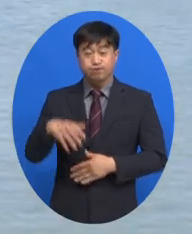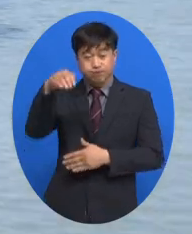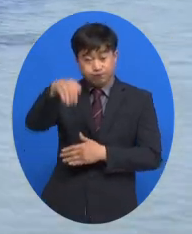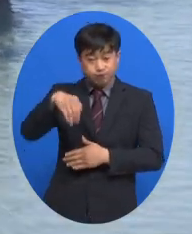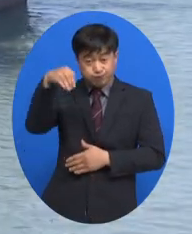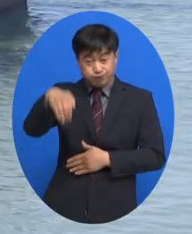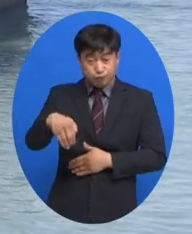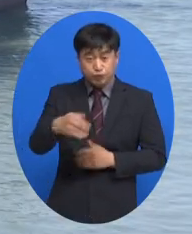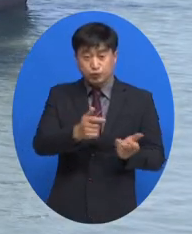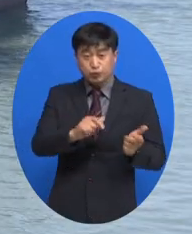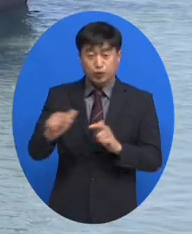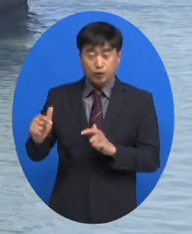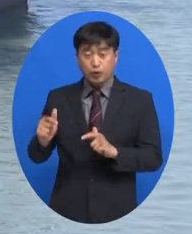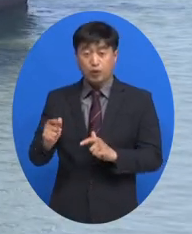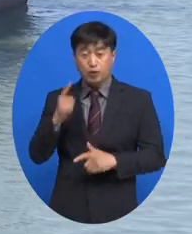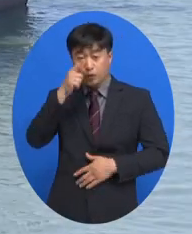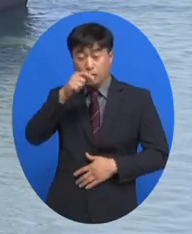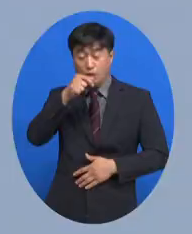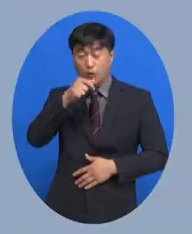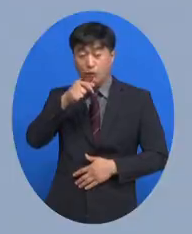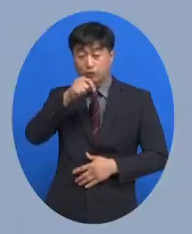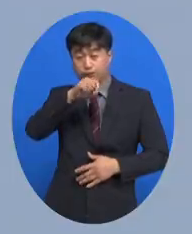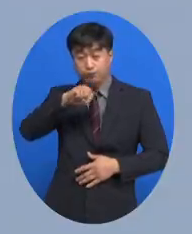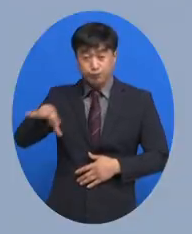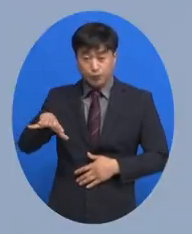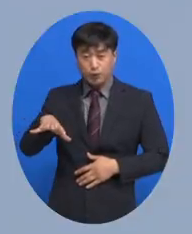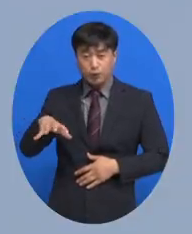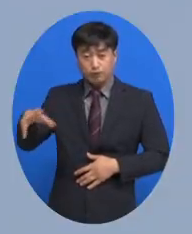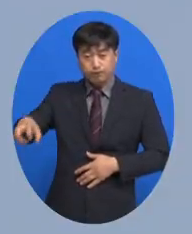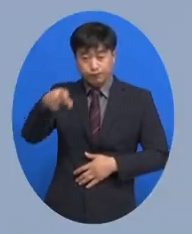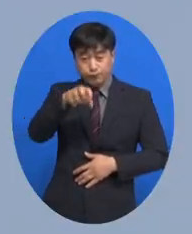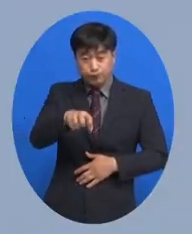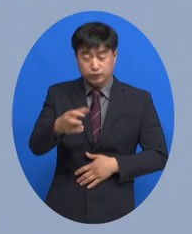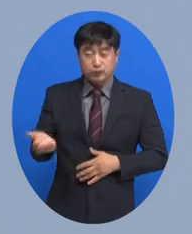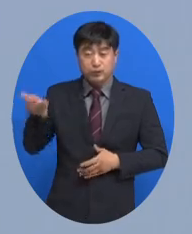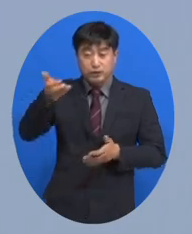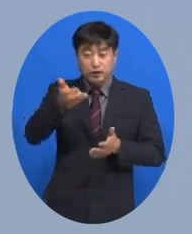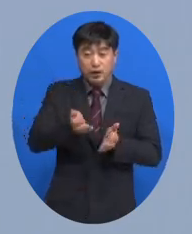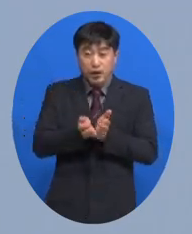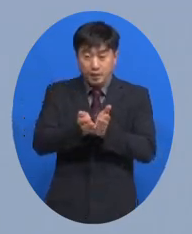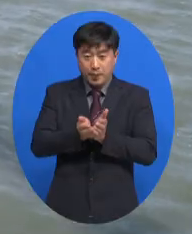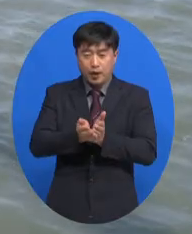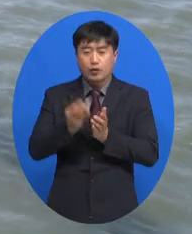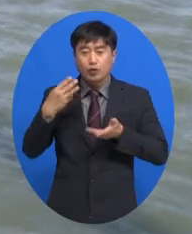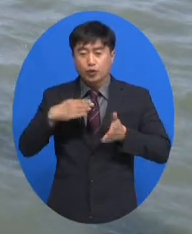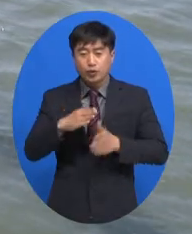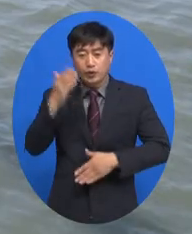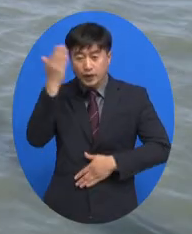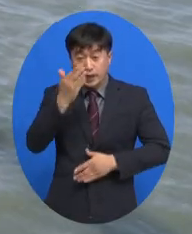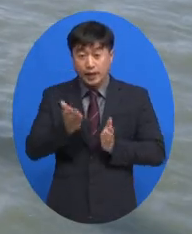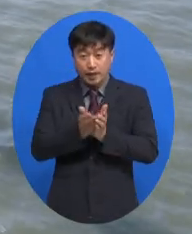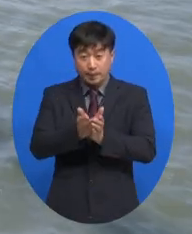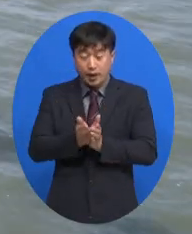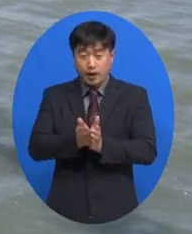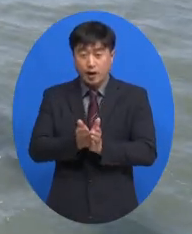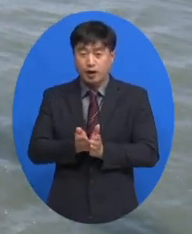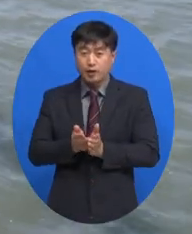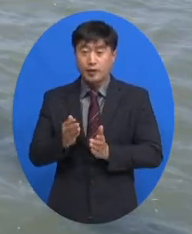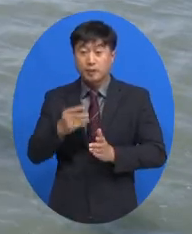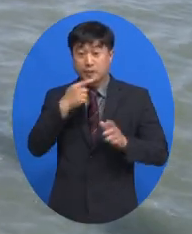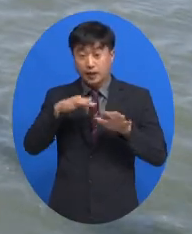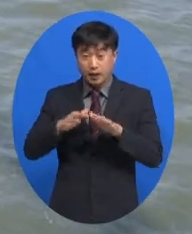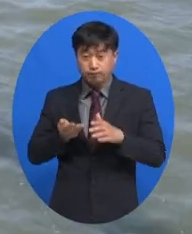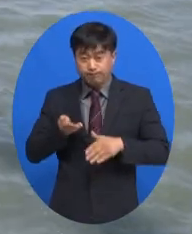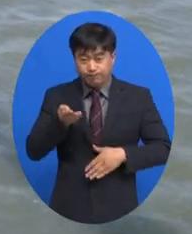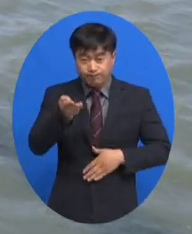굴삭기와 크레인 등 해양 쓰레기 수거 장비가 탑재된 청소선 경기 청정호가 물살을 가로질러 바다 한가운데로